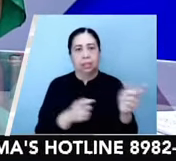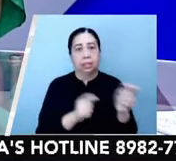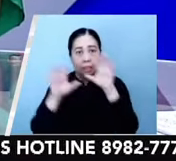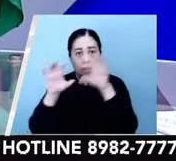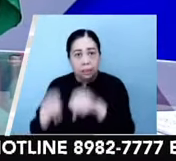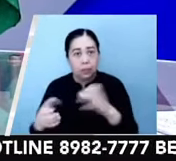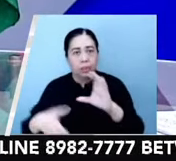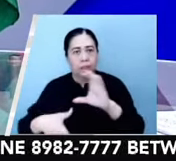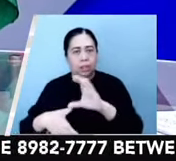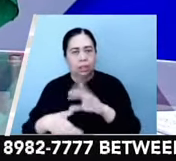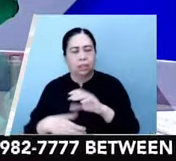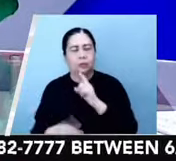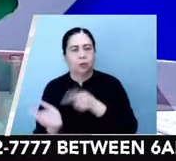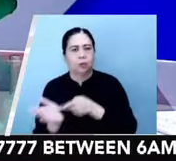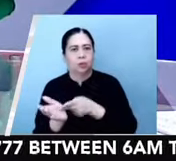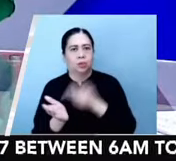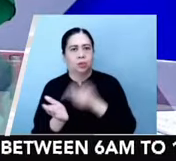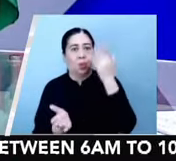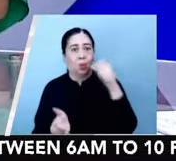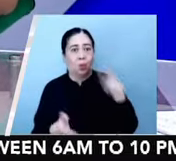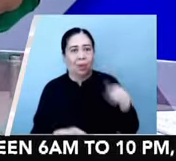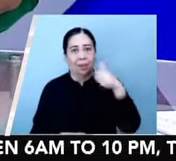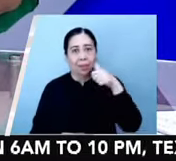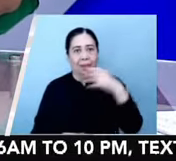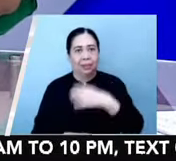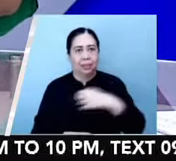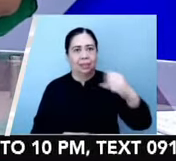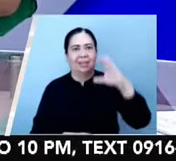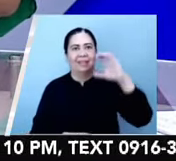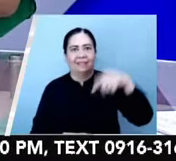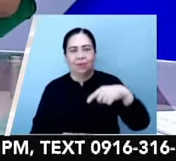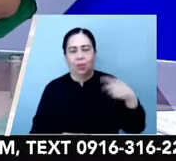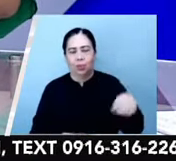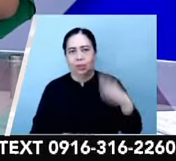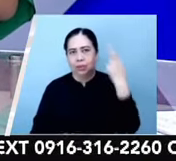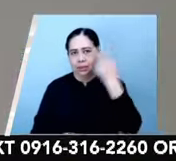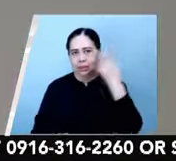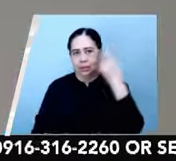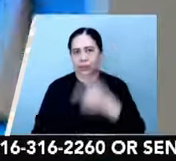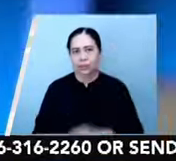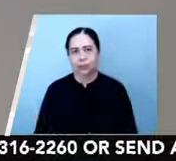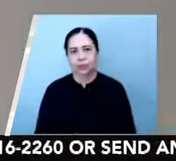ng biktima ang kanyang cellphone. May unang balita si Nico Wahe.